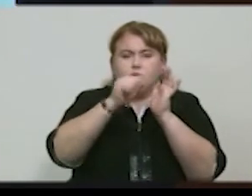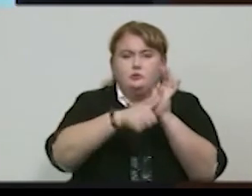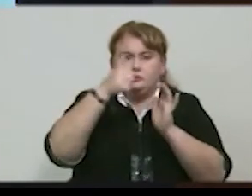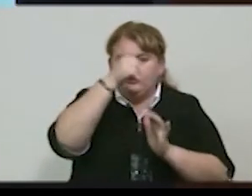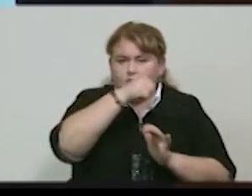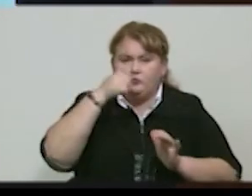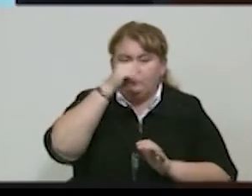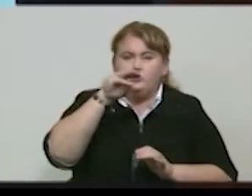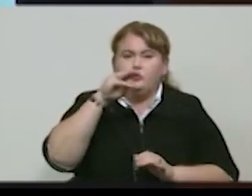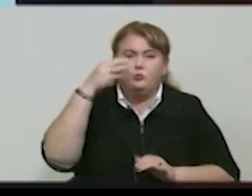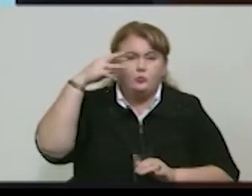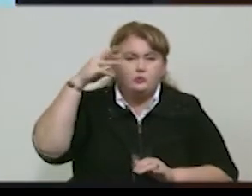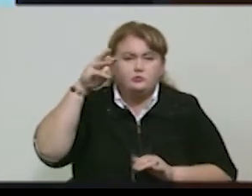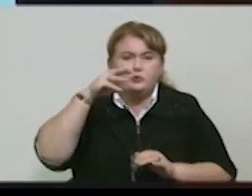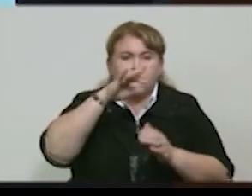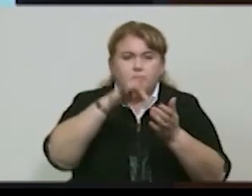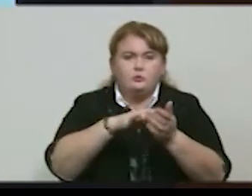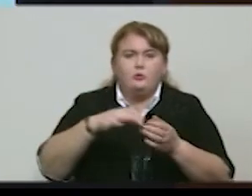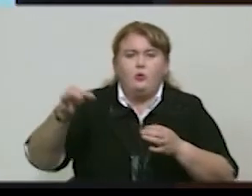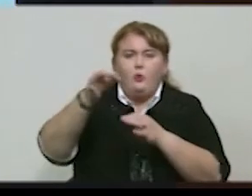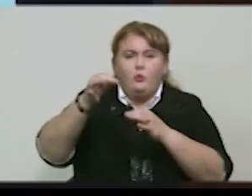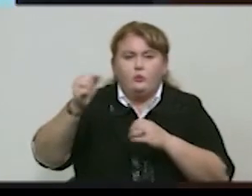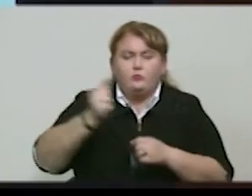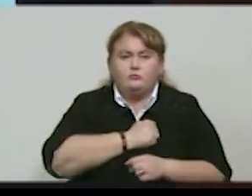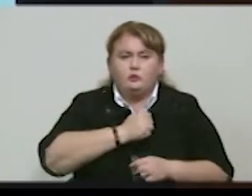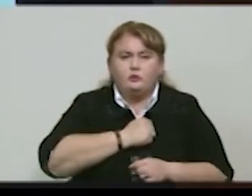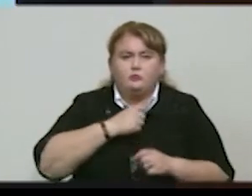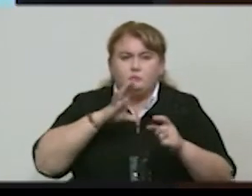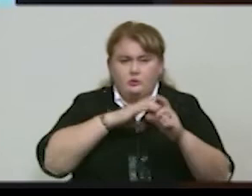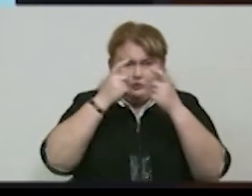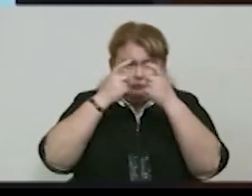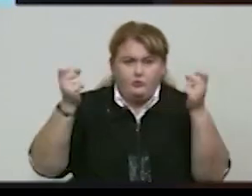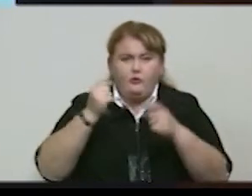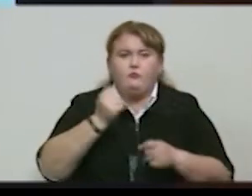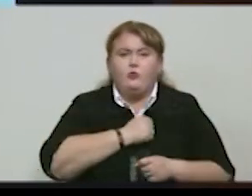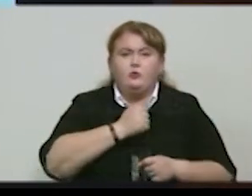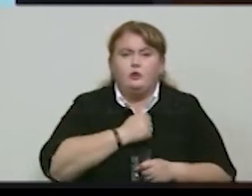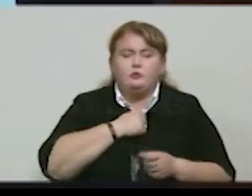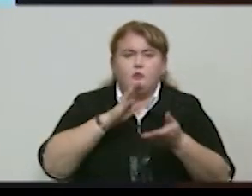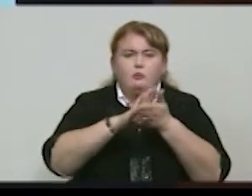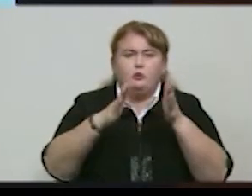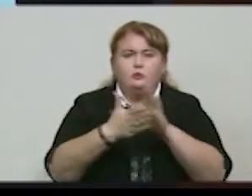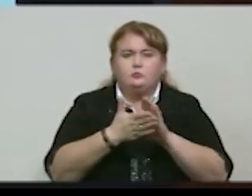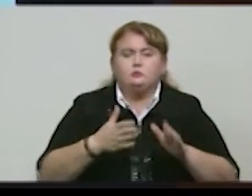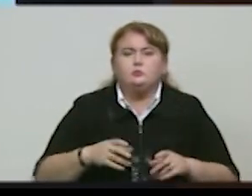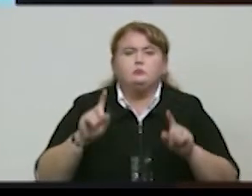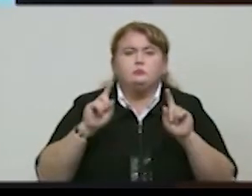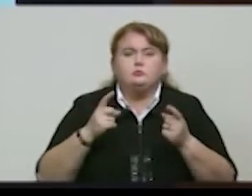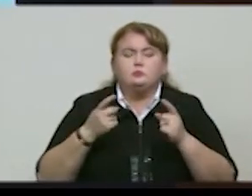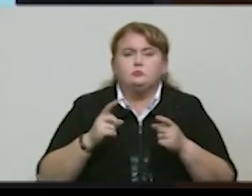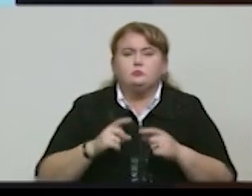года в Туркестанском военном округе было объявлено военное положение. А